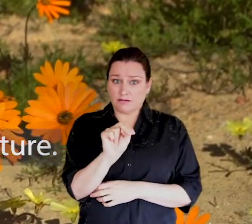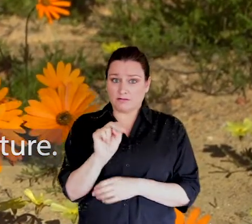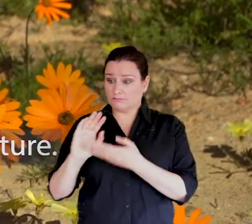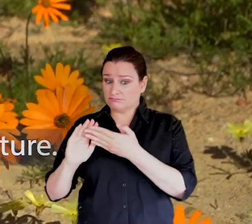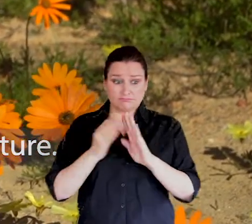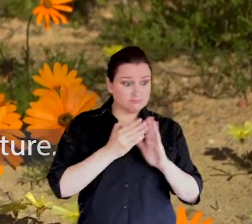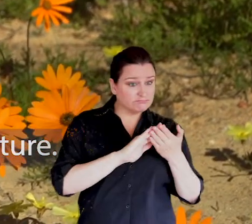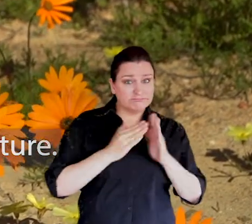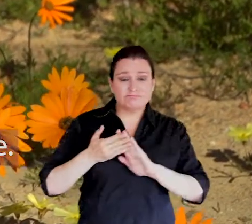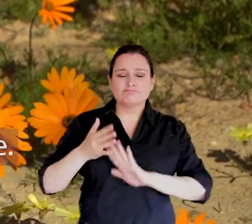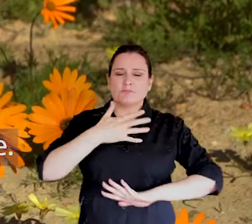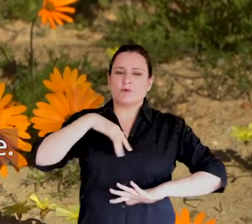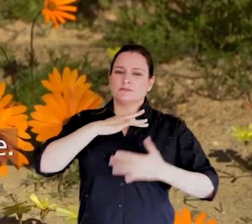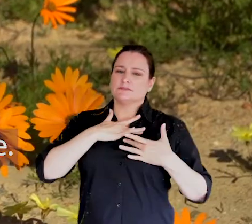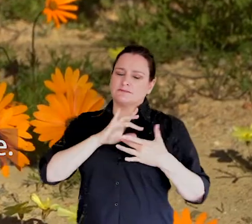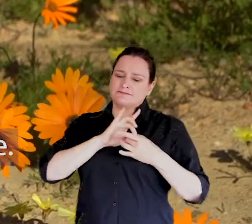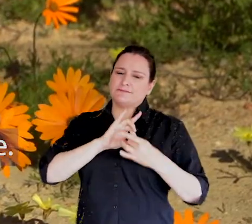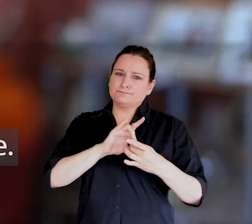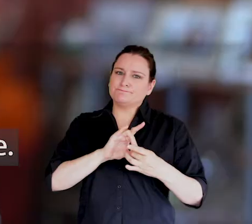verbindenis met die natuur.